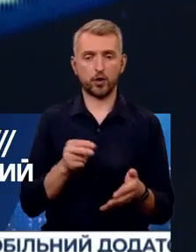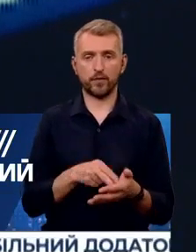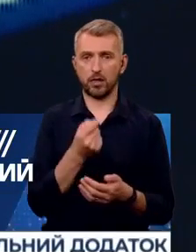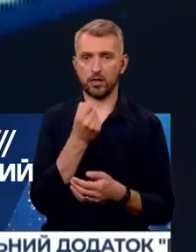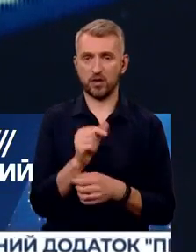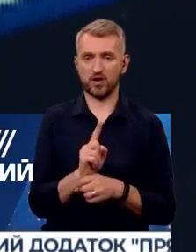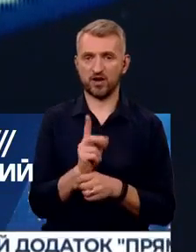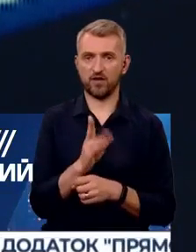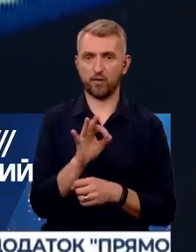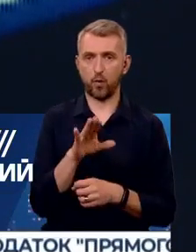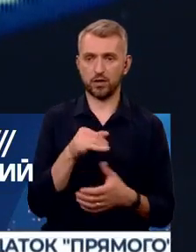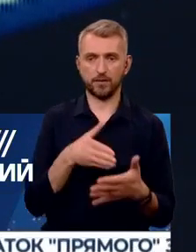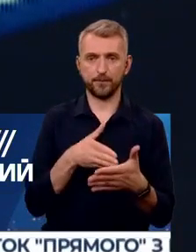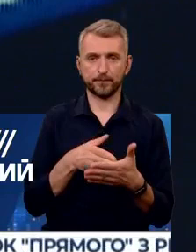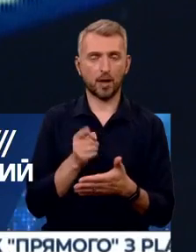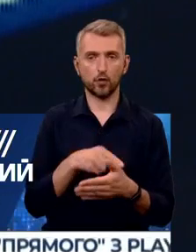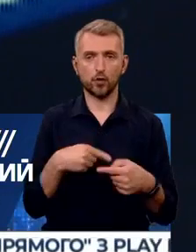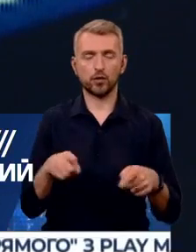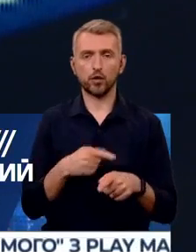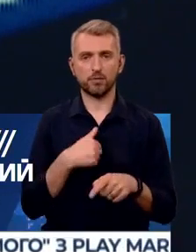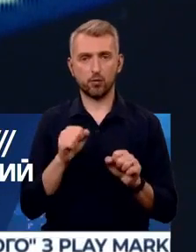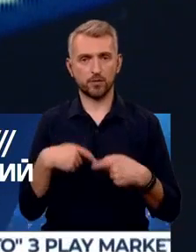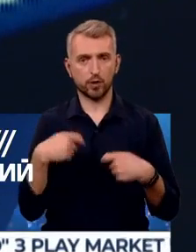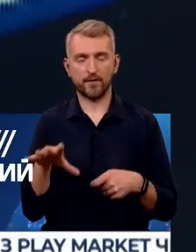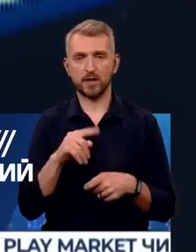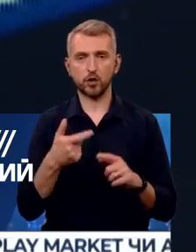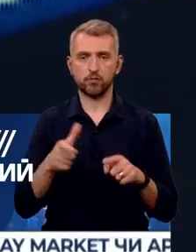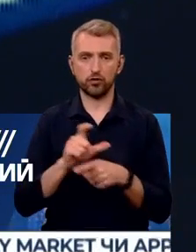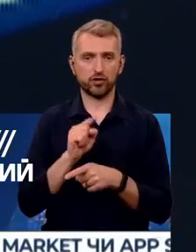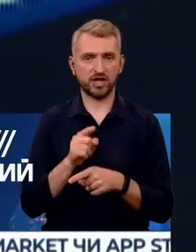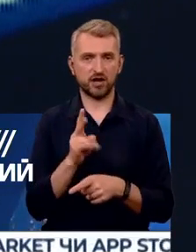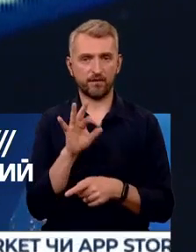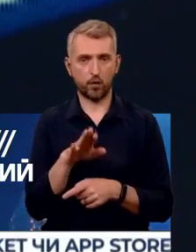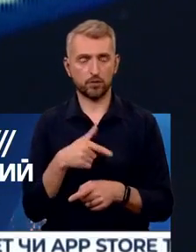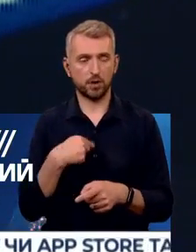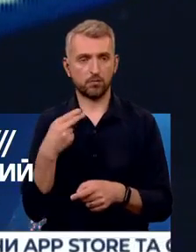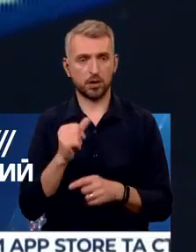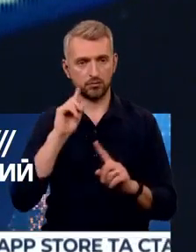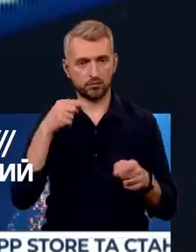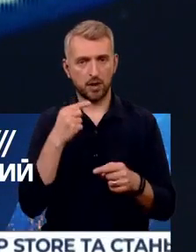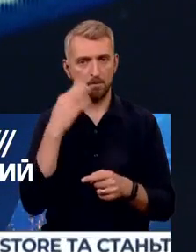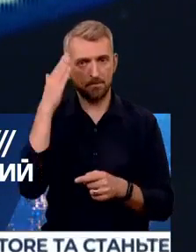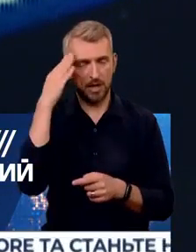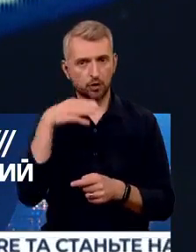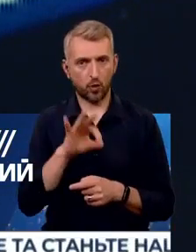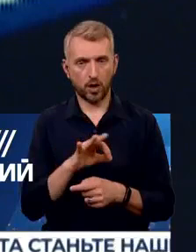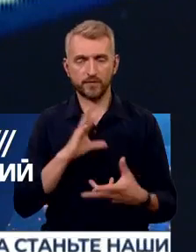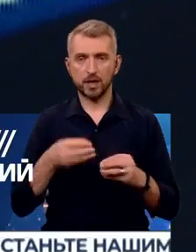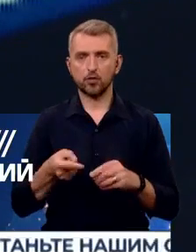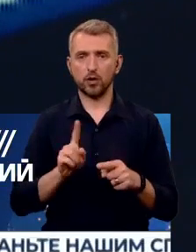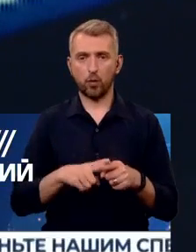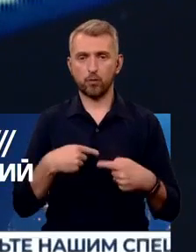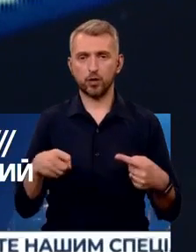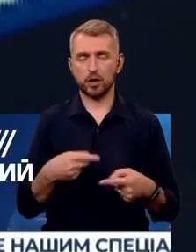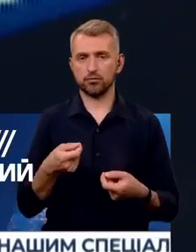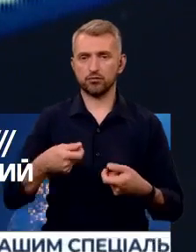невеличкі квоти на ту продукцію, яку ми можемо продати. Усе, що вище цих квот, ми платимо космічні мита. Внаслідок цього продукція